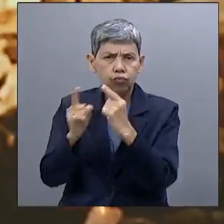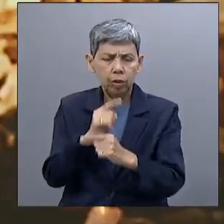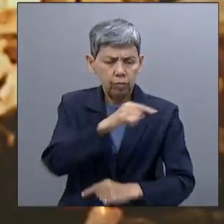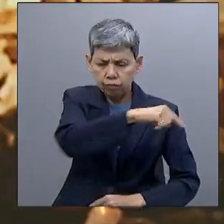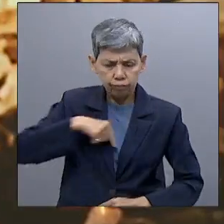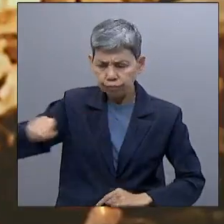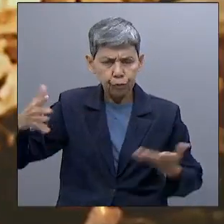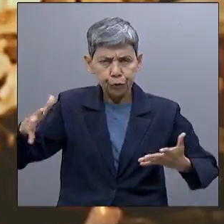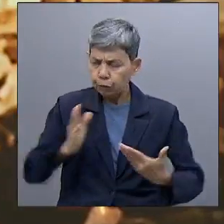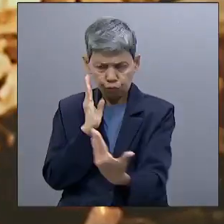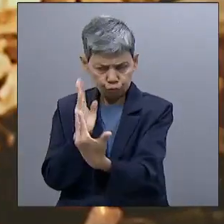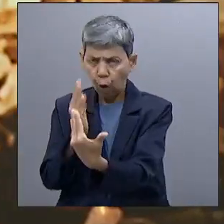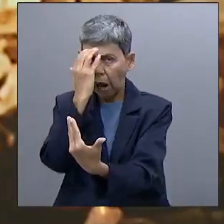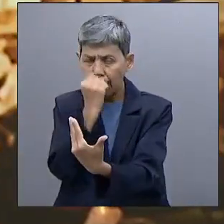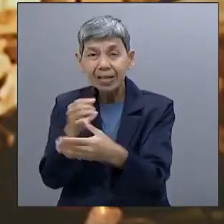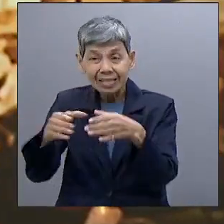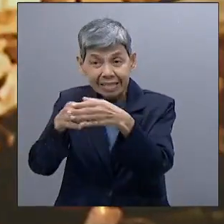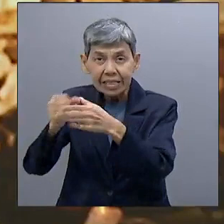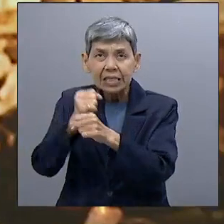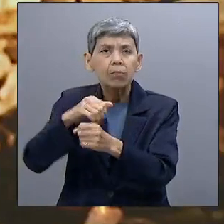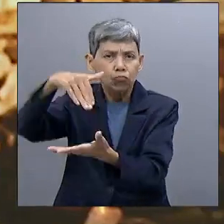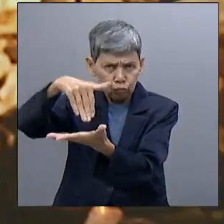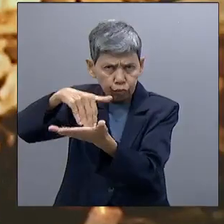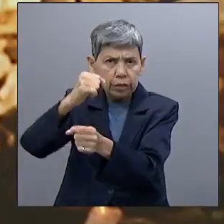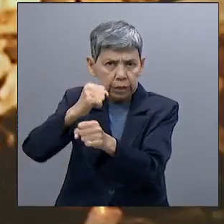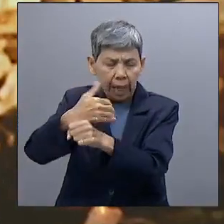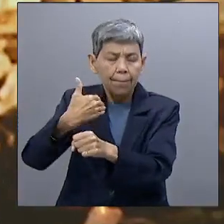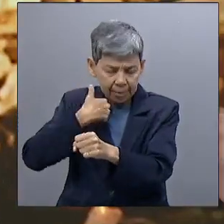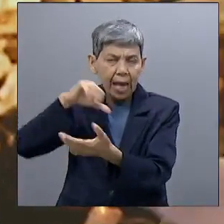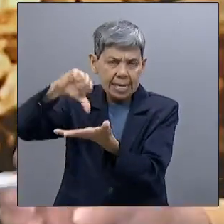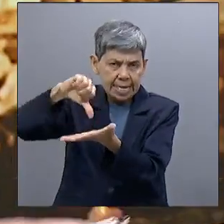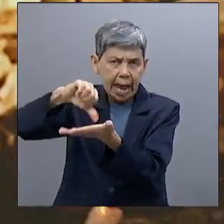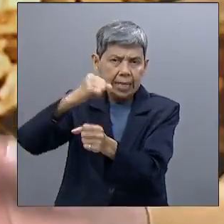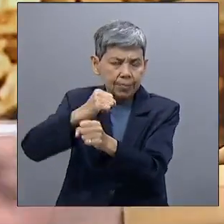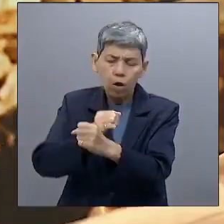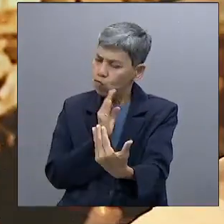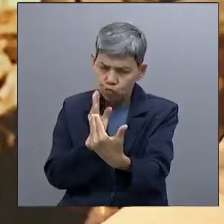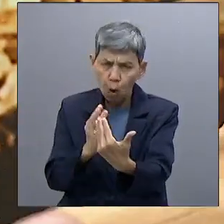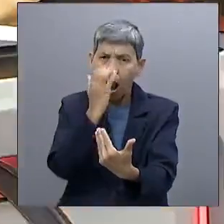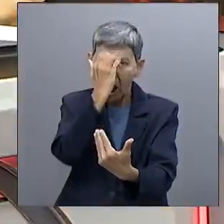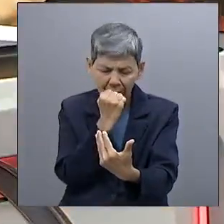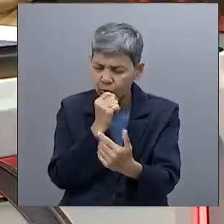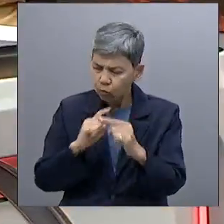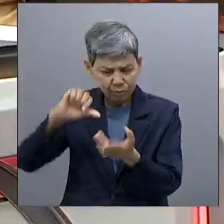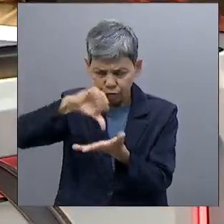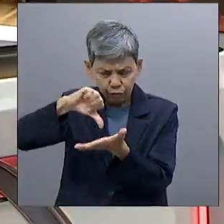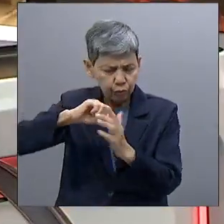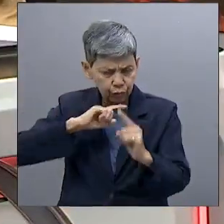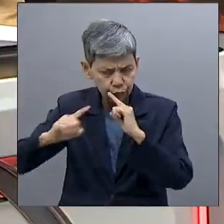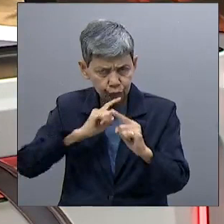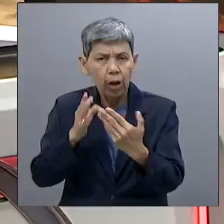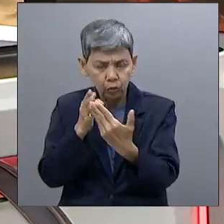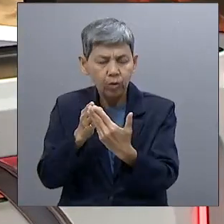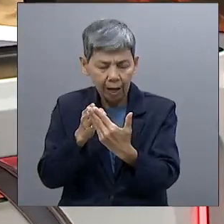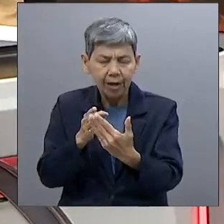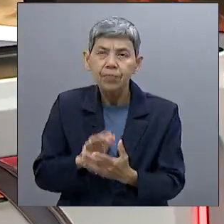เขาเป็นอะไรอ่ะสำนักงานเขามีอยู่ที่อิหร่าน ก็คือไปพูดกับ ตัวแทนของฮามาส ที่อิหร่านเลย อะไรทำ